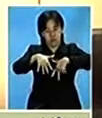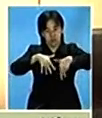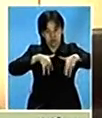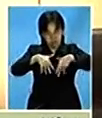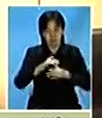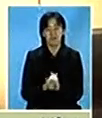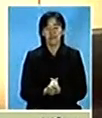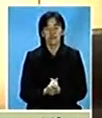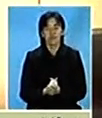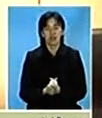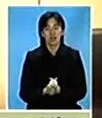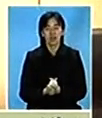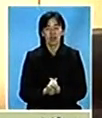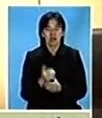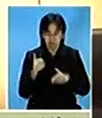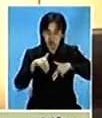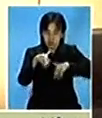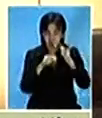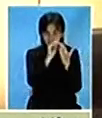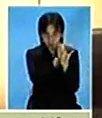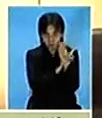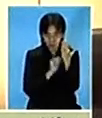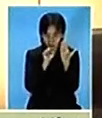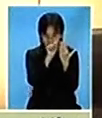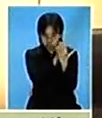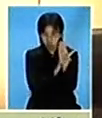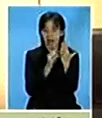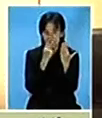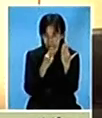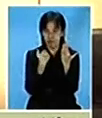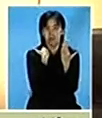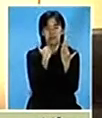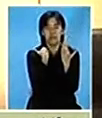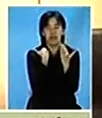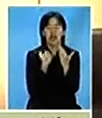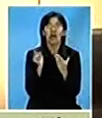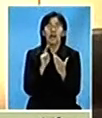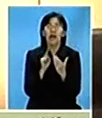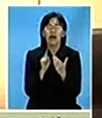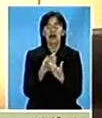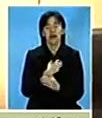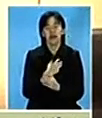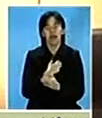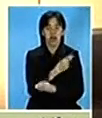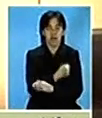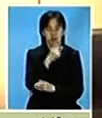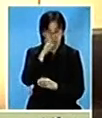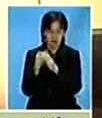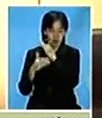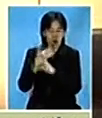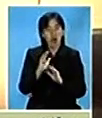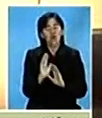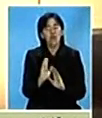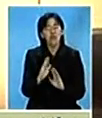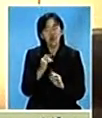พการแพทย์แผนไทยยังปรากฏอยู่ในชุมชนท้องถิ่นทั่วประเทศซึ่งถือได้ว่าเป็นการอนุรักษ์ภูมิปัญญาการแพทย์แผนไทยหรือสืบ